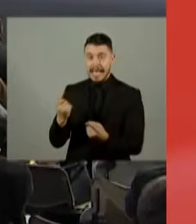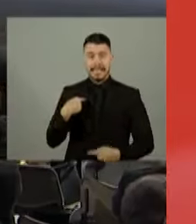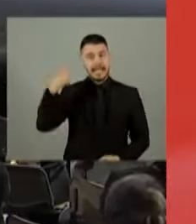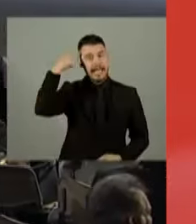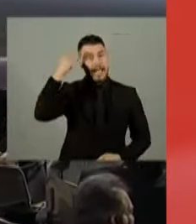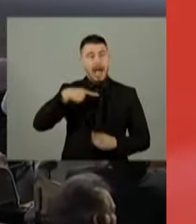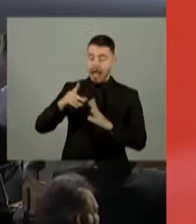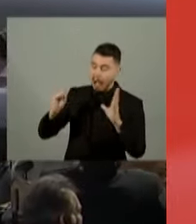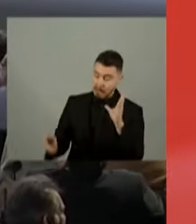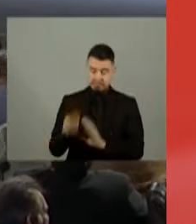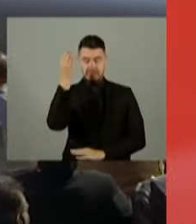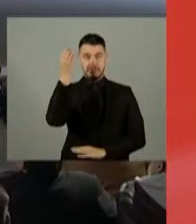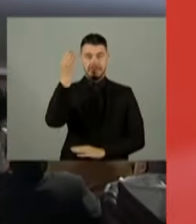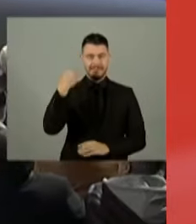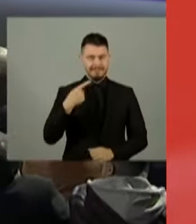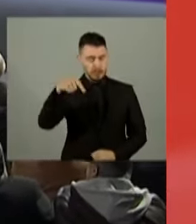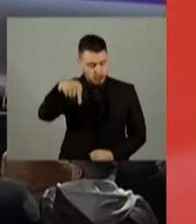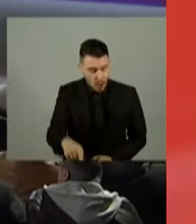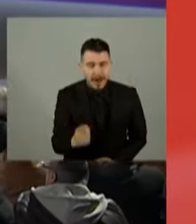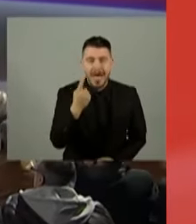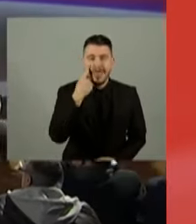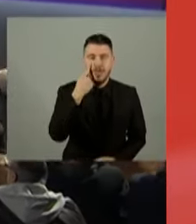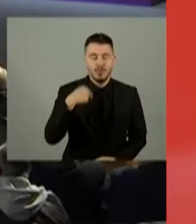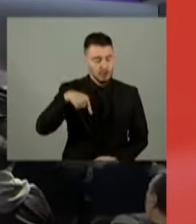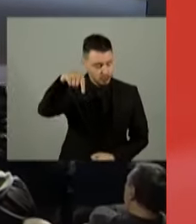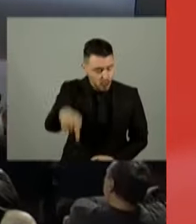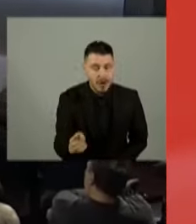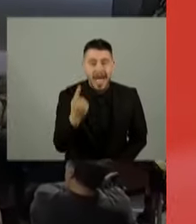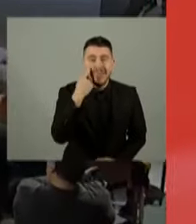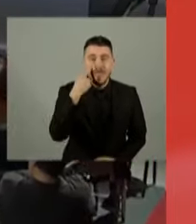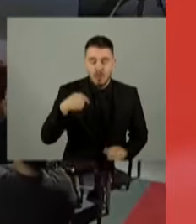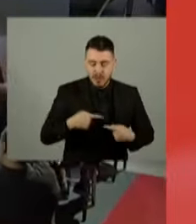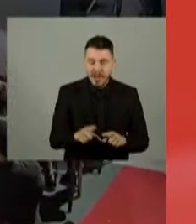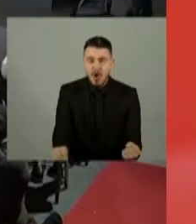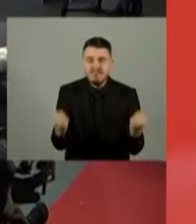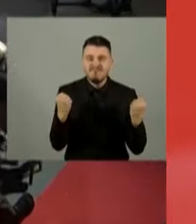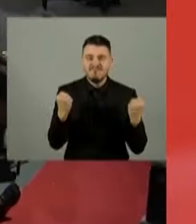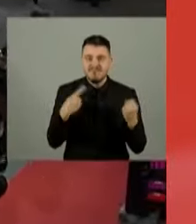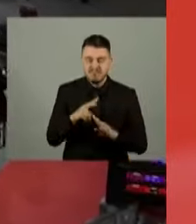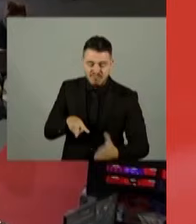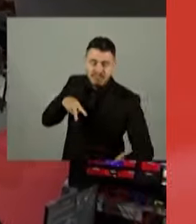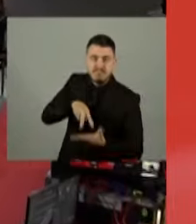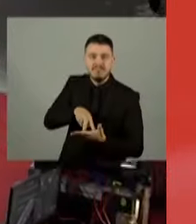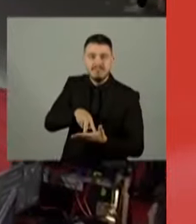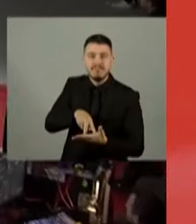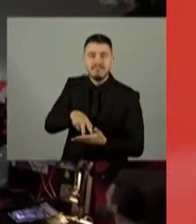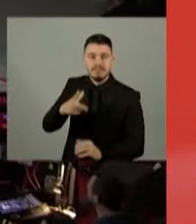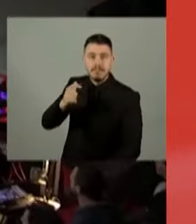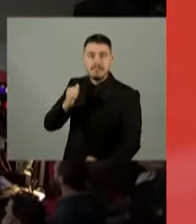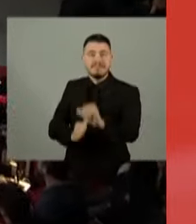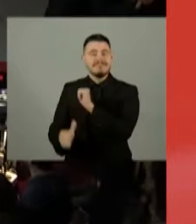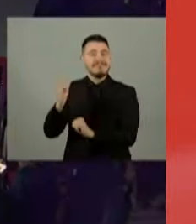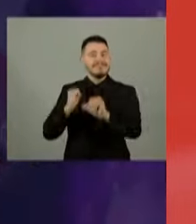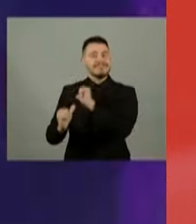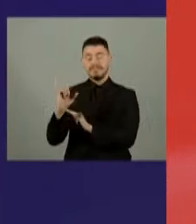είναι προφανές ότι θα παίξει πάλι πάρα πολύ με την εικόνα, έτσι. Και καταλάβαμε χθες ότι έχει πια